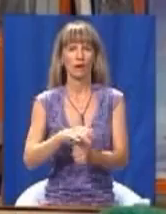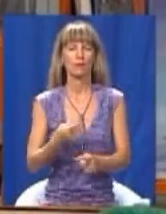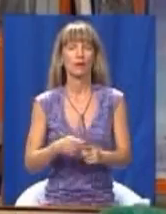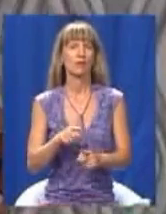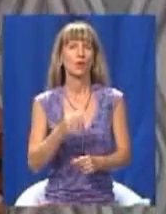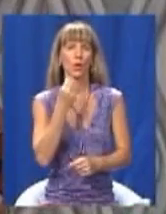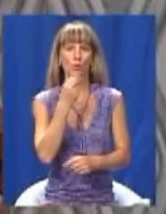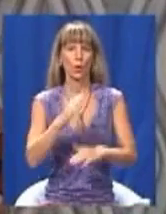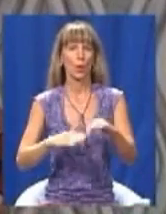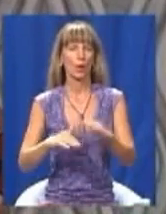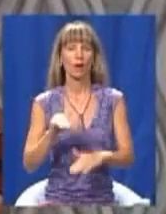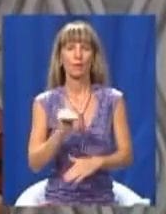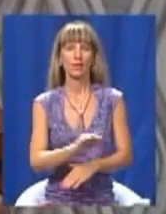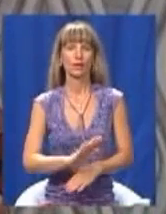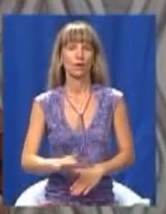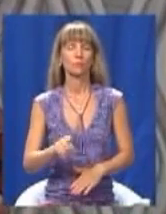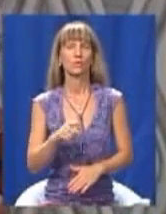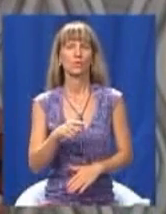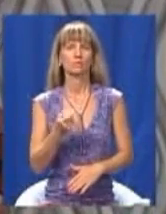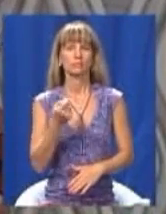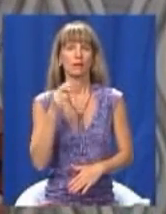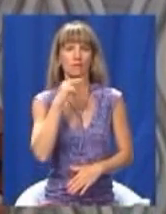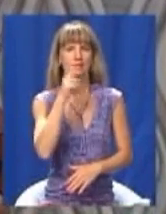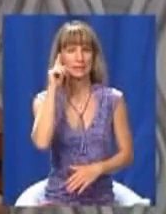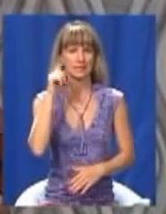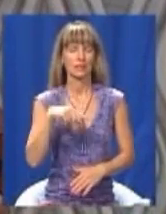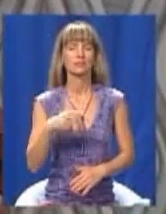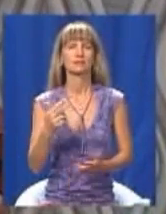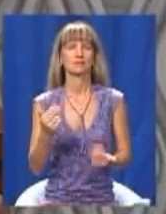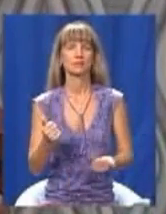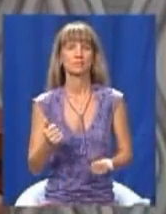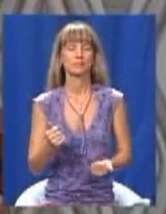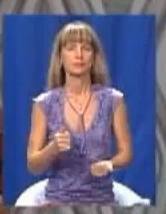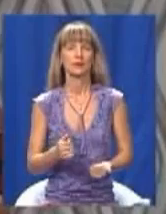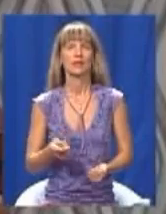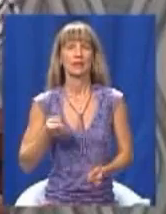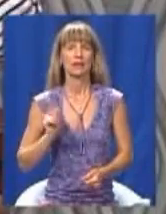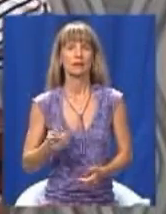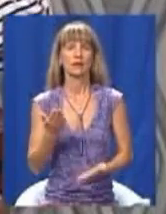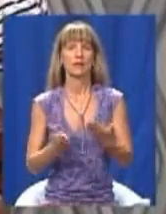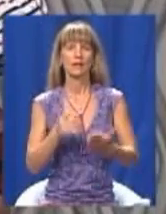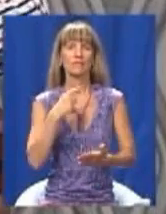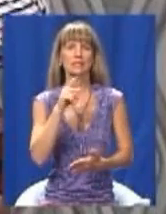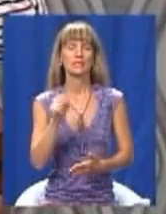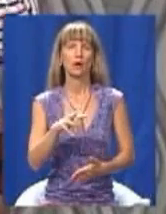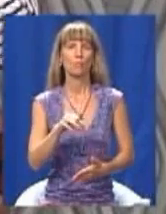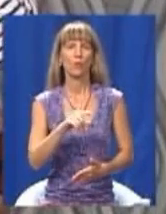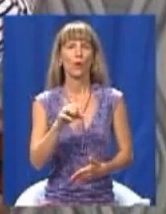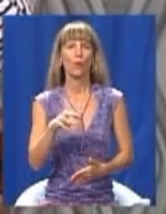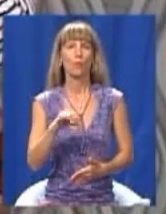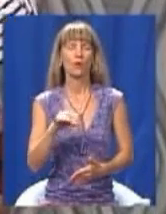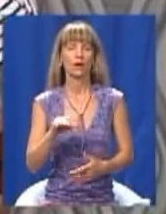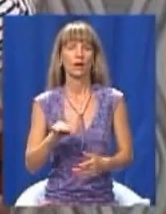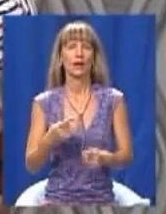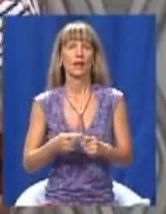краще навіть руками не чіпати, тому що він трохи отруйний. Знаєш таку інформацію? Так. От, і насправді, якщо казати за мухомори, то це рід